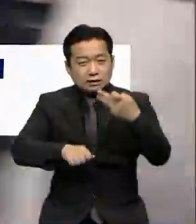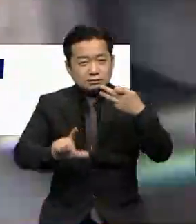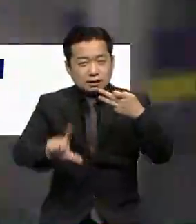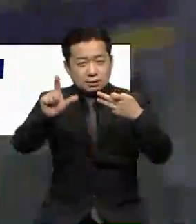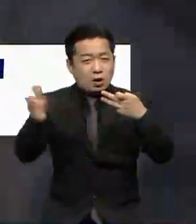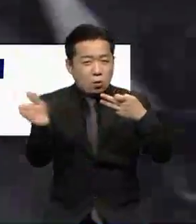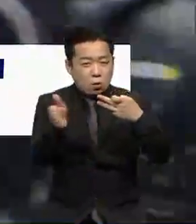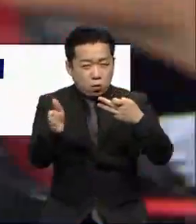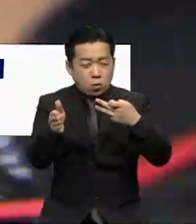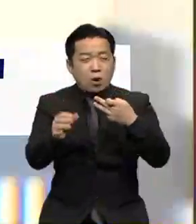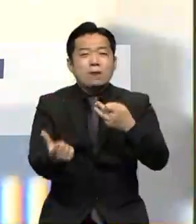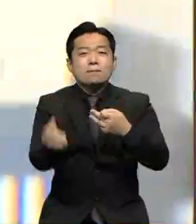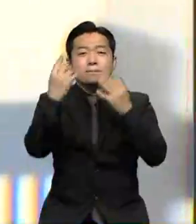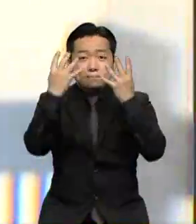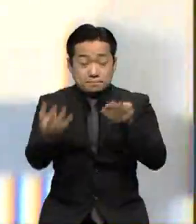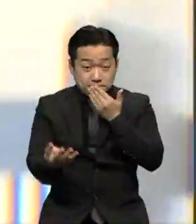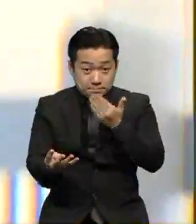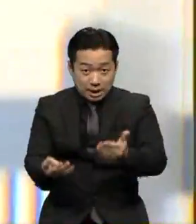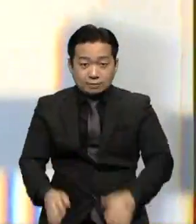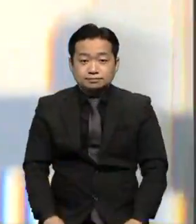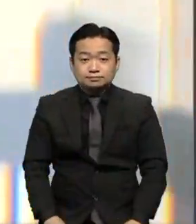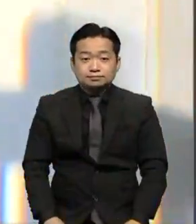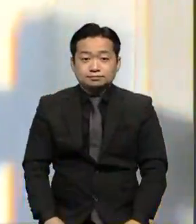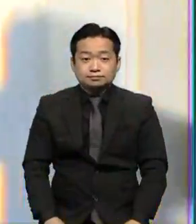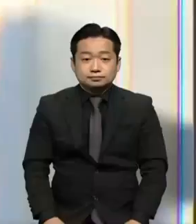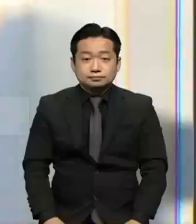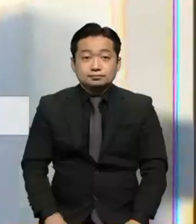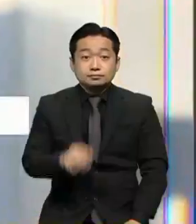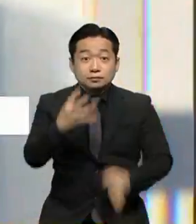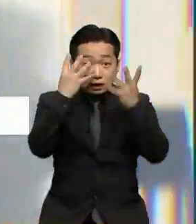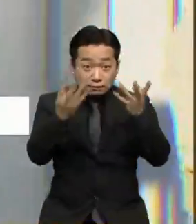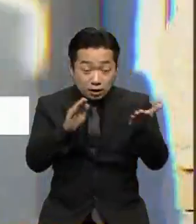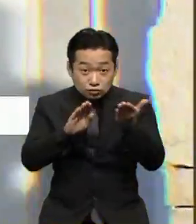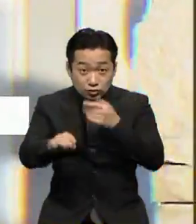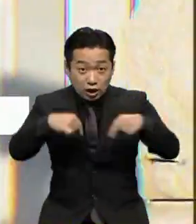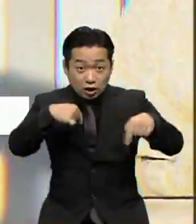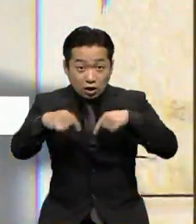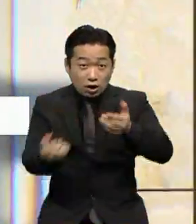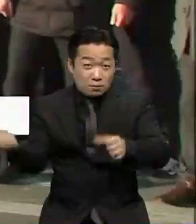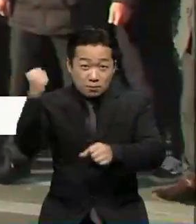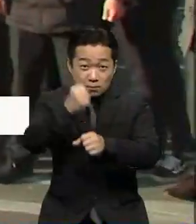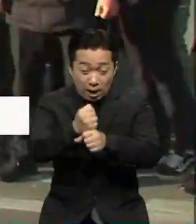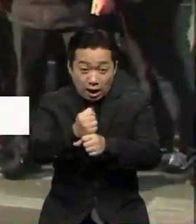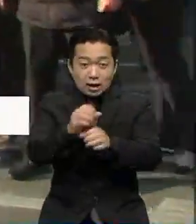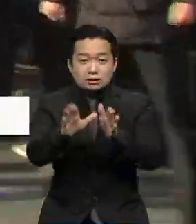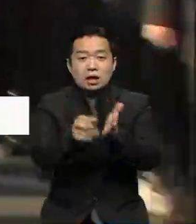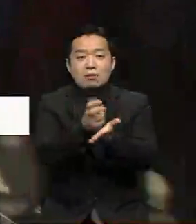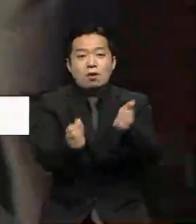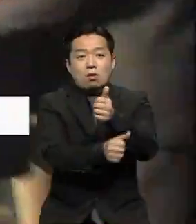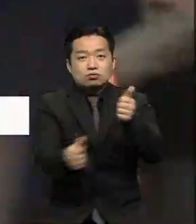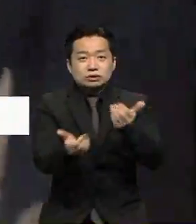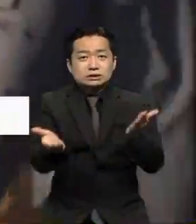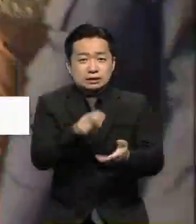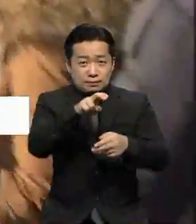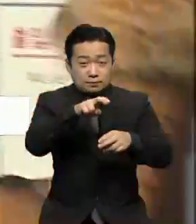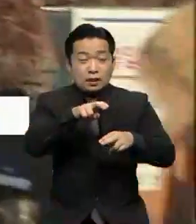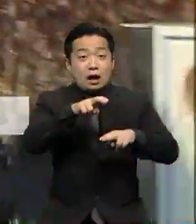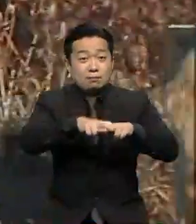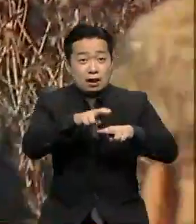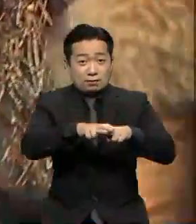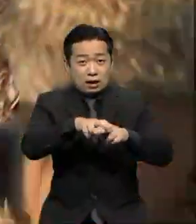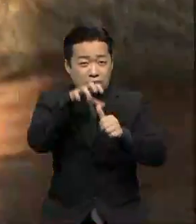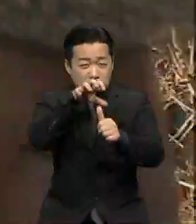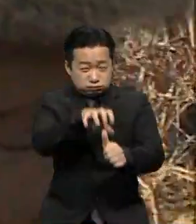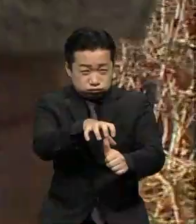걸로 알려지고 있습니다. 다만 이 부회장이 가석방돼도 경영일선 복귀를 위해선 법무부의 취업 제한 해제 심사를 거쳐야